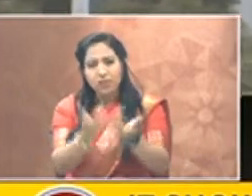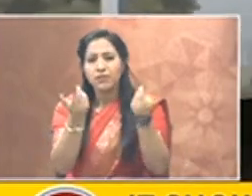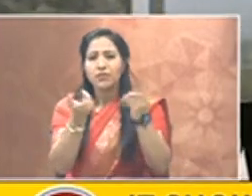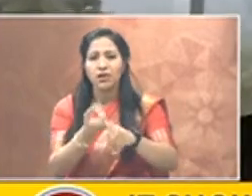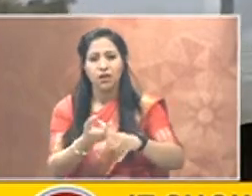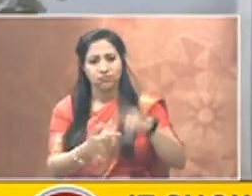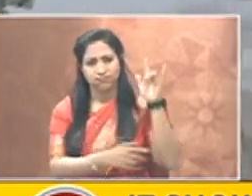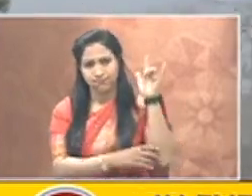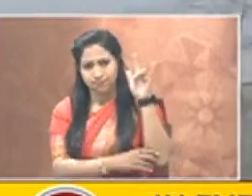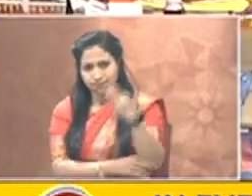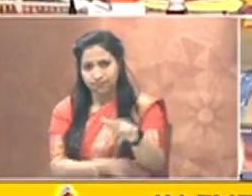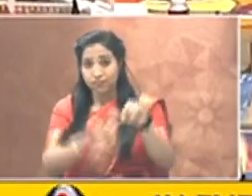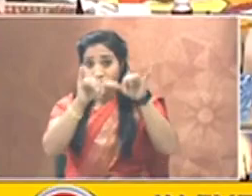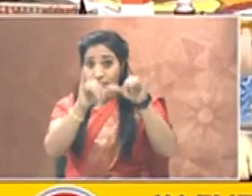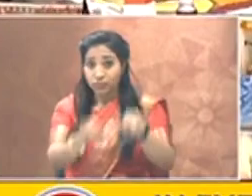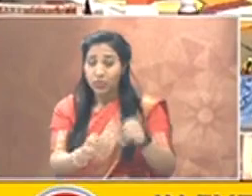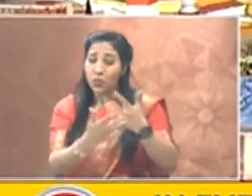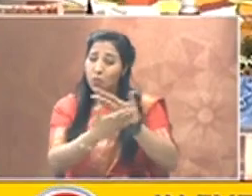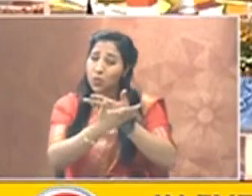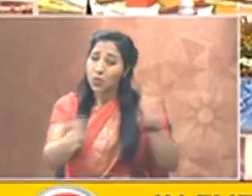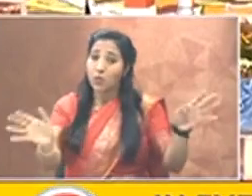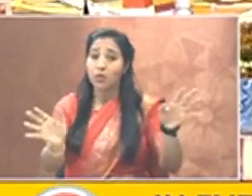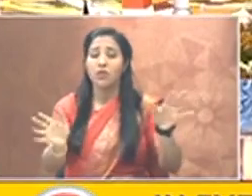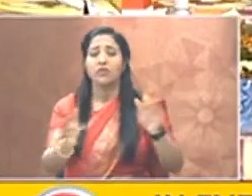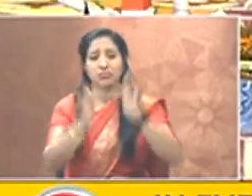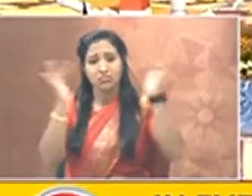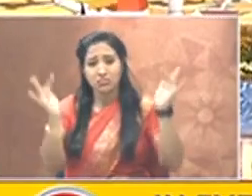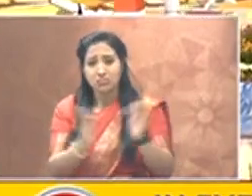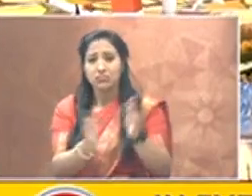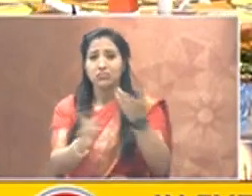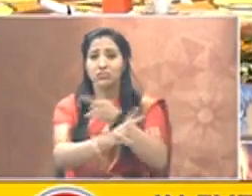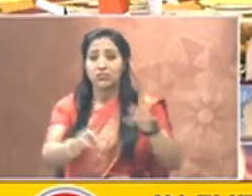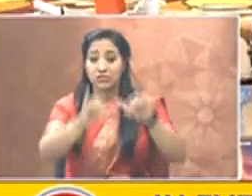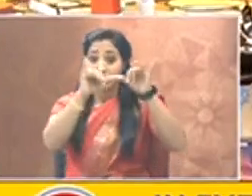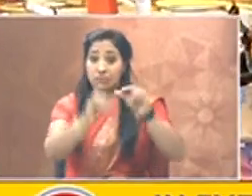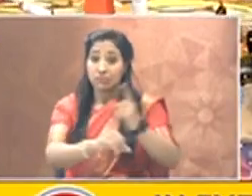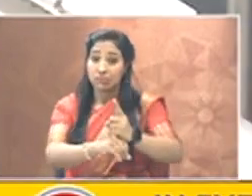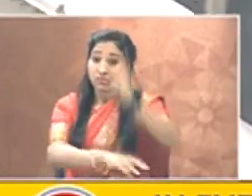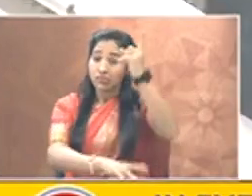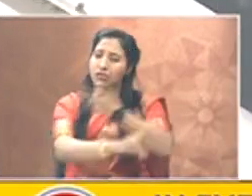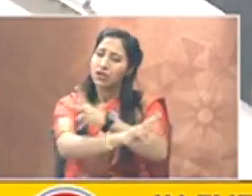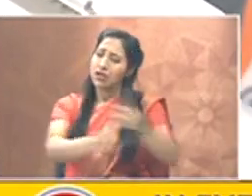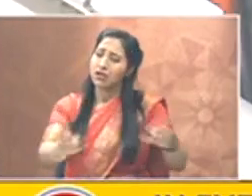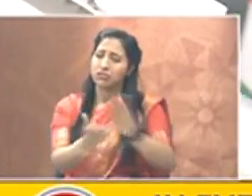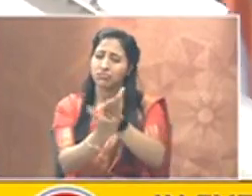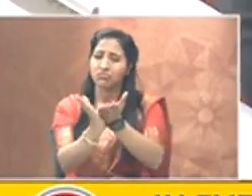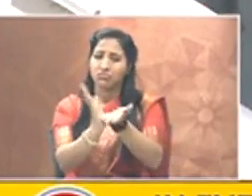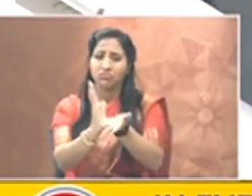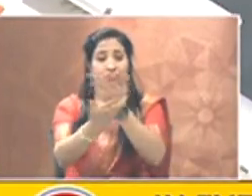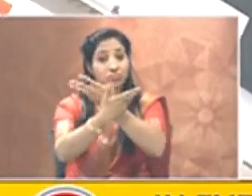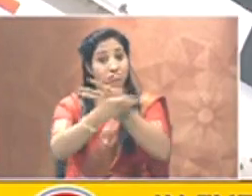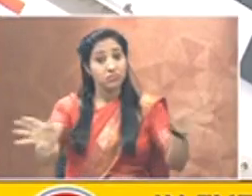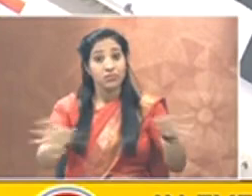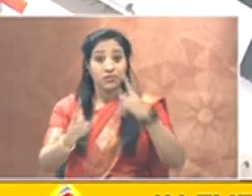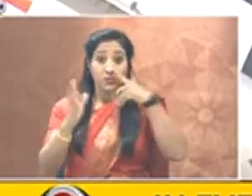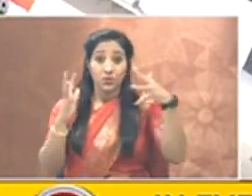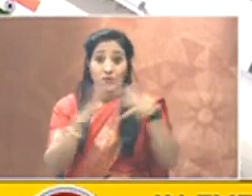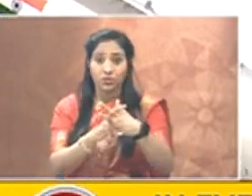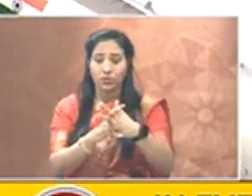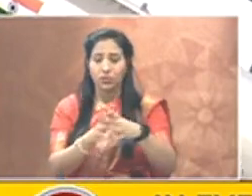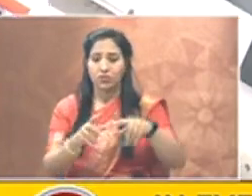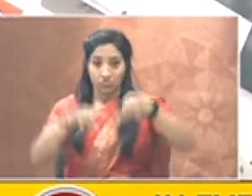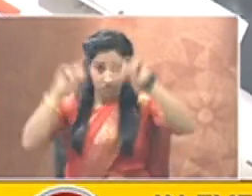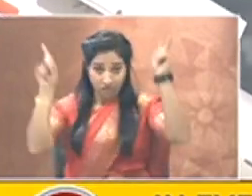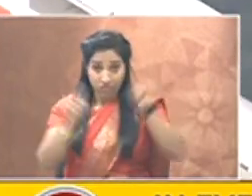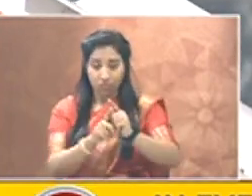थल, नभ, साइबर और स्पेस हर क्षेत्र में देश की सुरक्षा